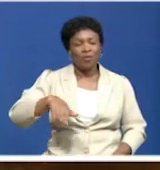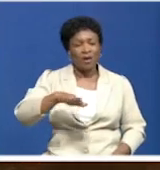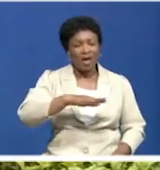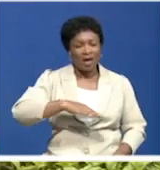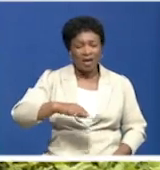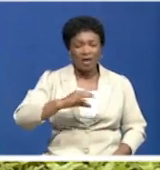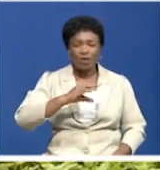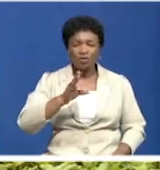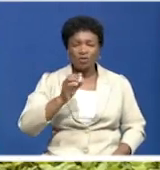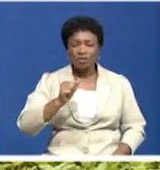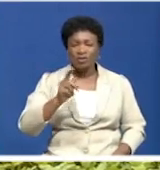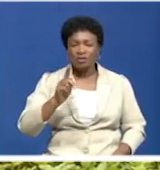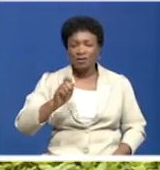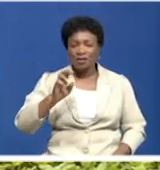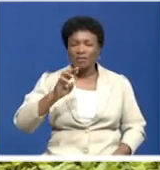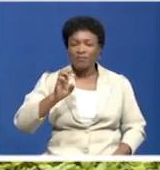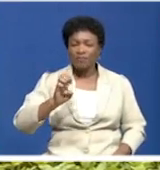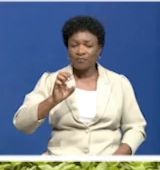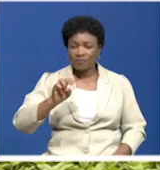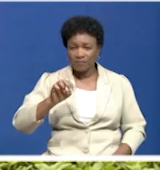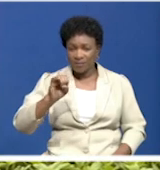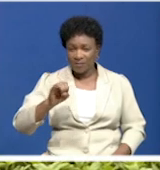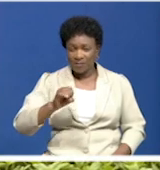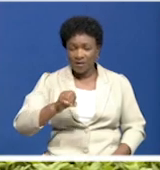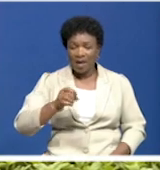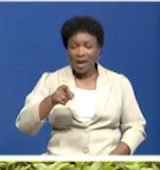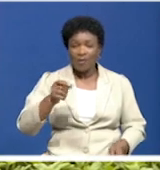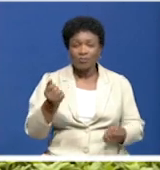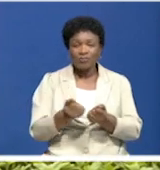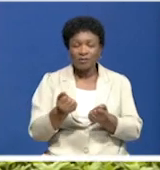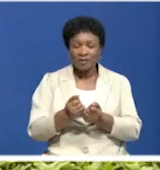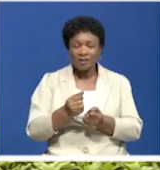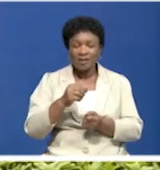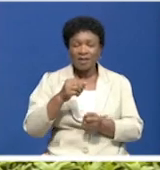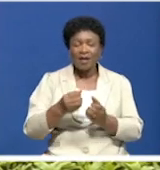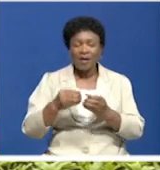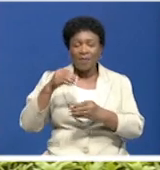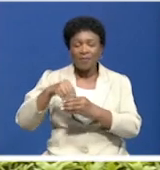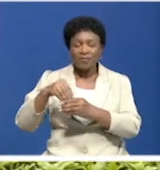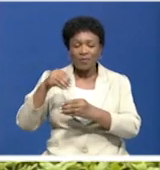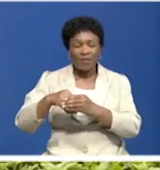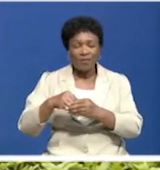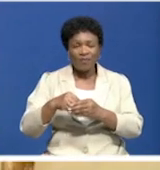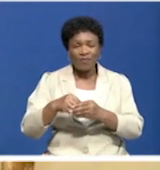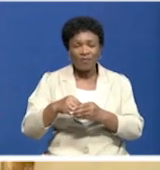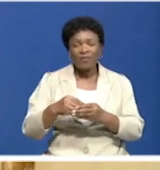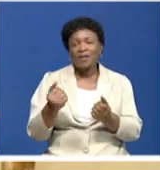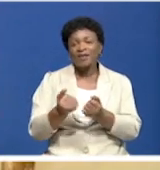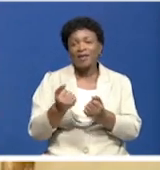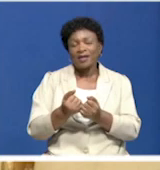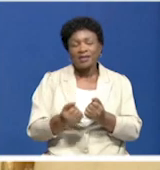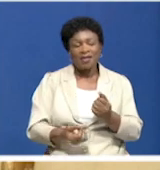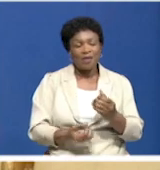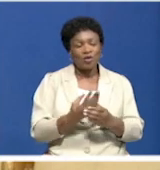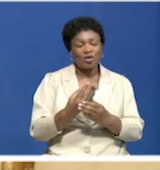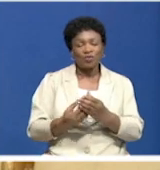katika kitu nyumbani Ya uzala wa mbu hio ya econ f One inapoia hatu